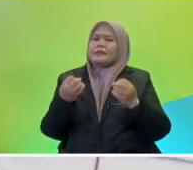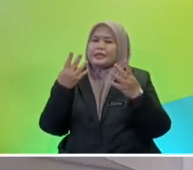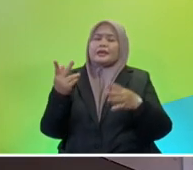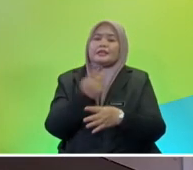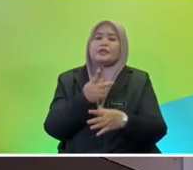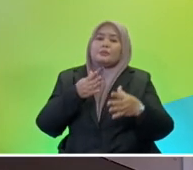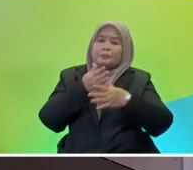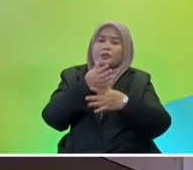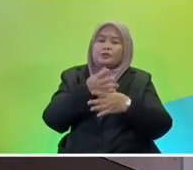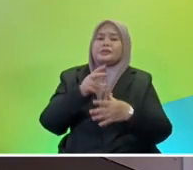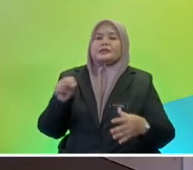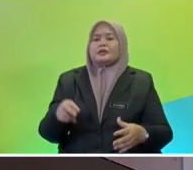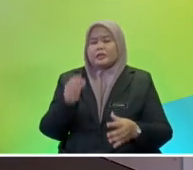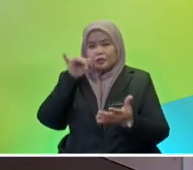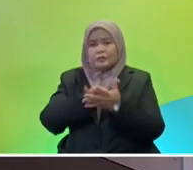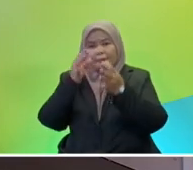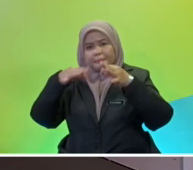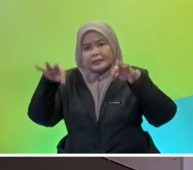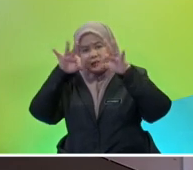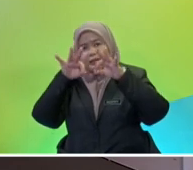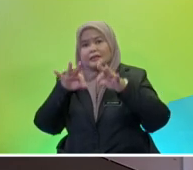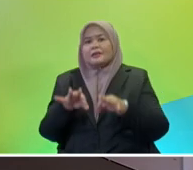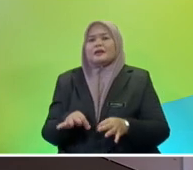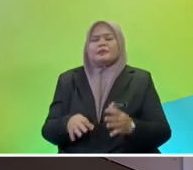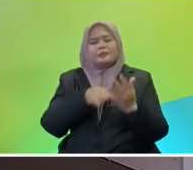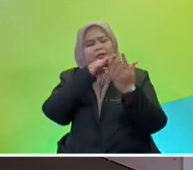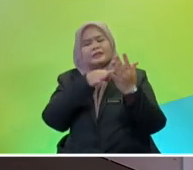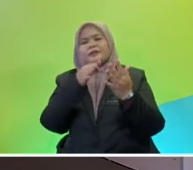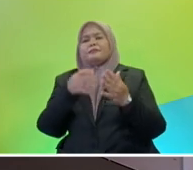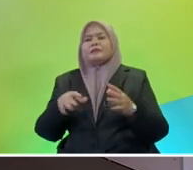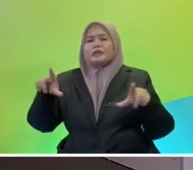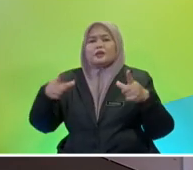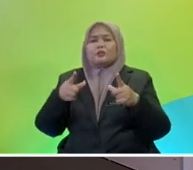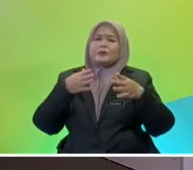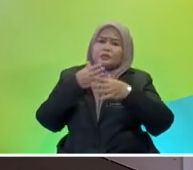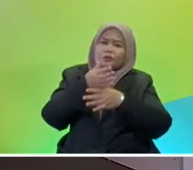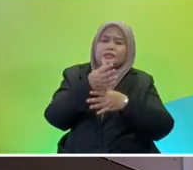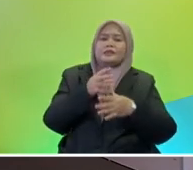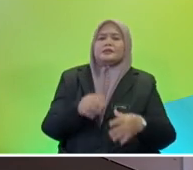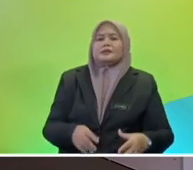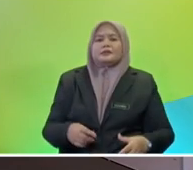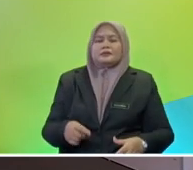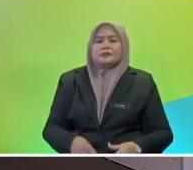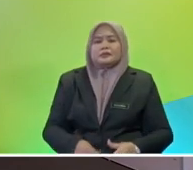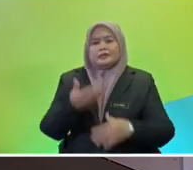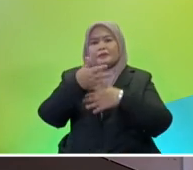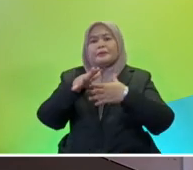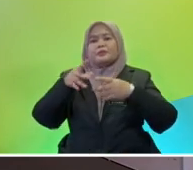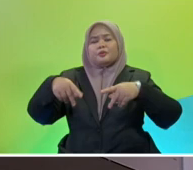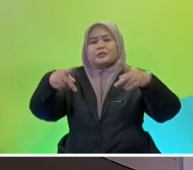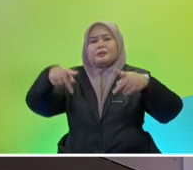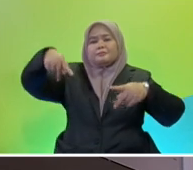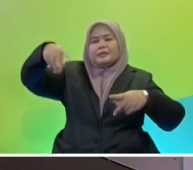coba tuh saya kata penting ya saya kata penting peta taksiran ini berlaku secara berterusan kadang-kadang selepas proses